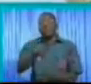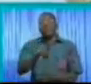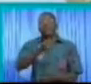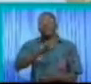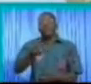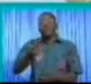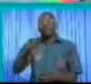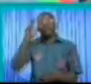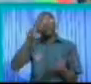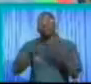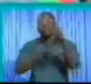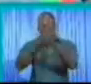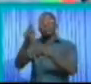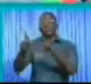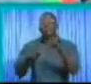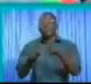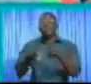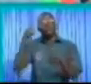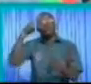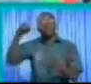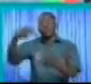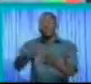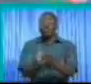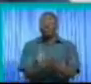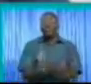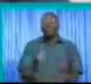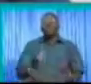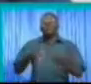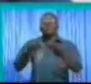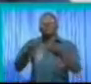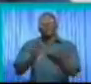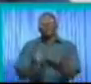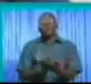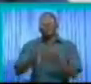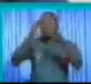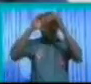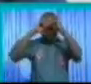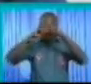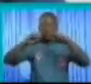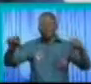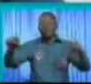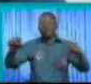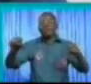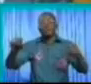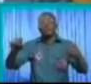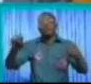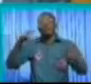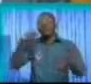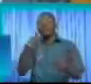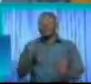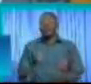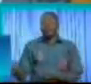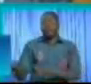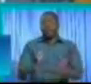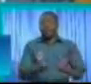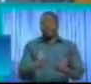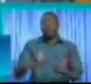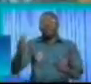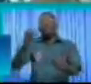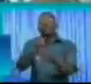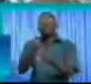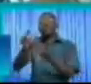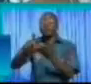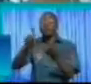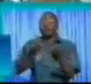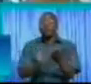sont publics. Des innovations impulsées par le président Sungalo Apollinaire Ouattara, qui a engagé la présente